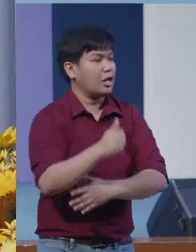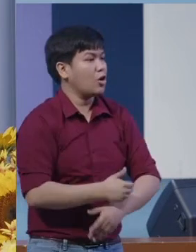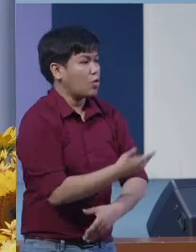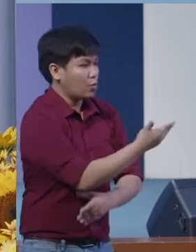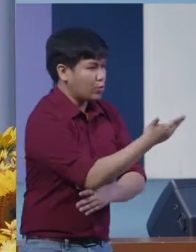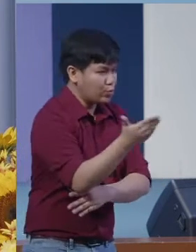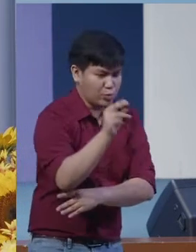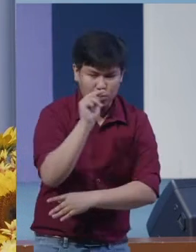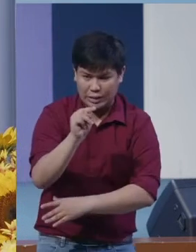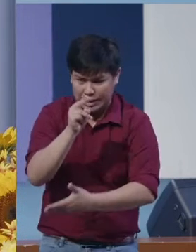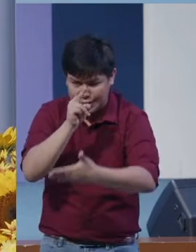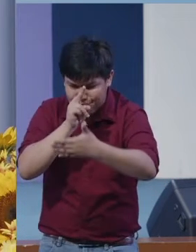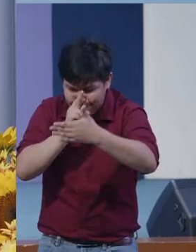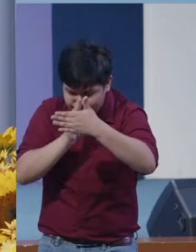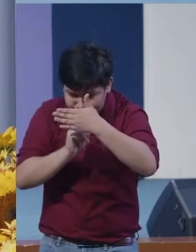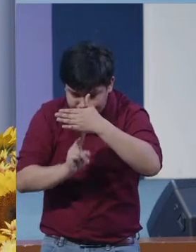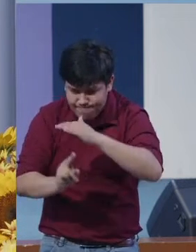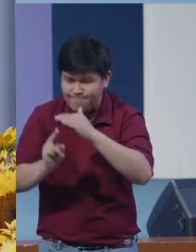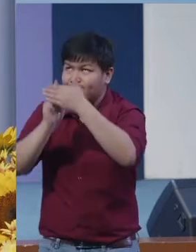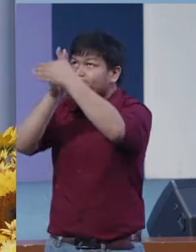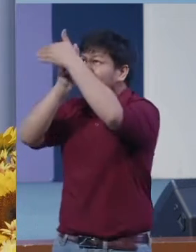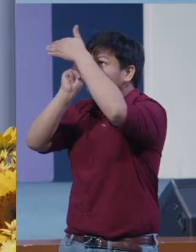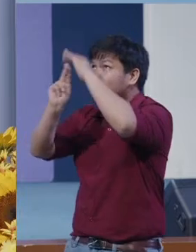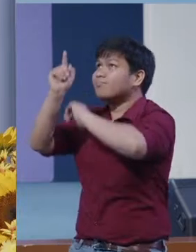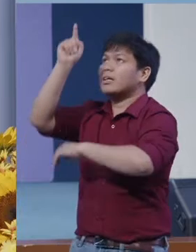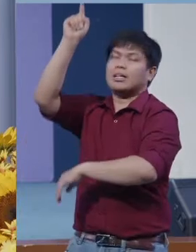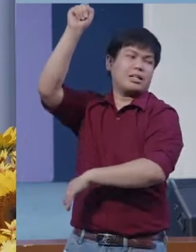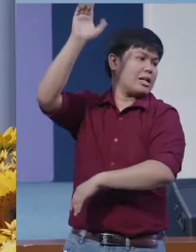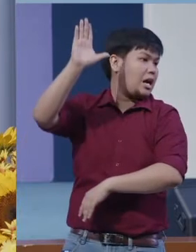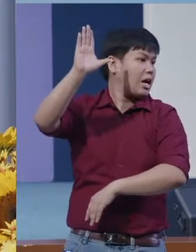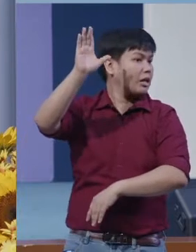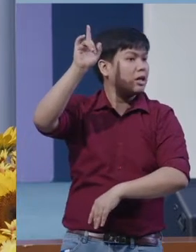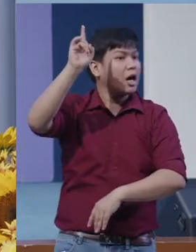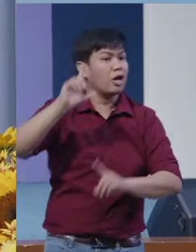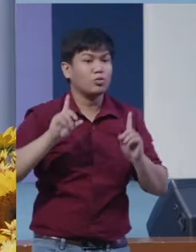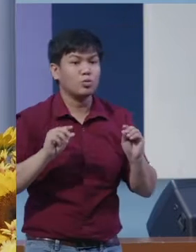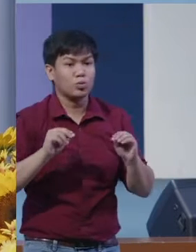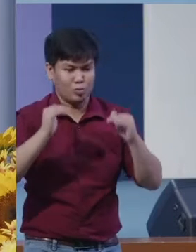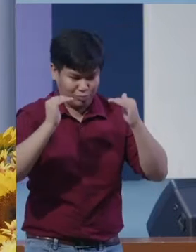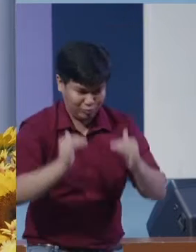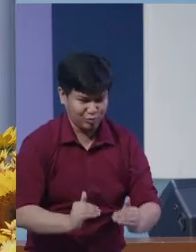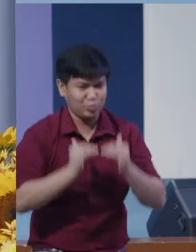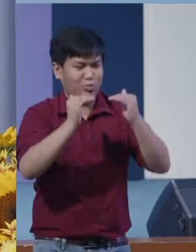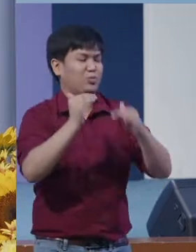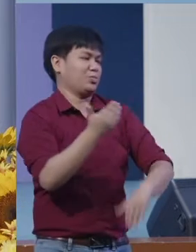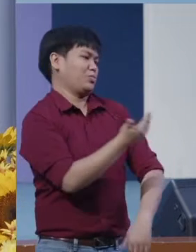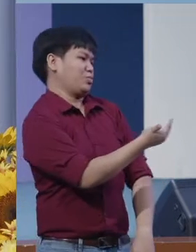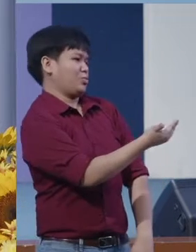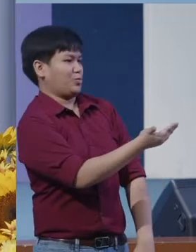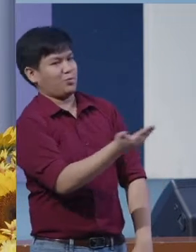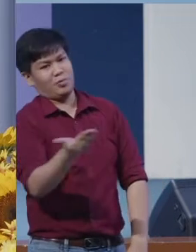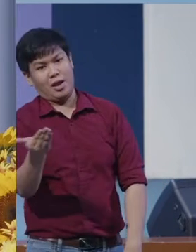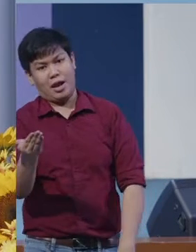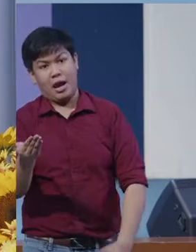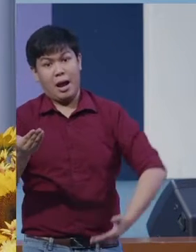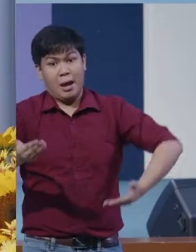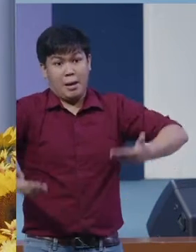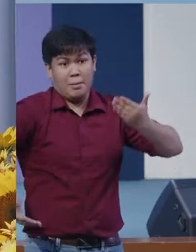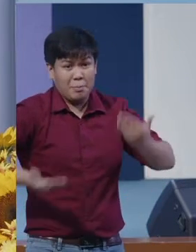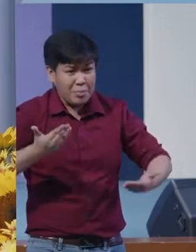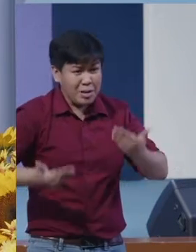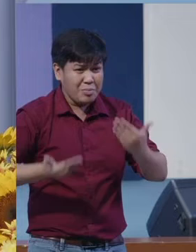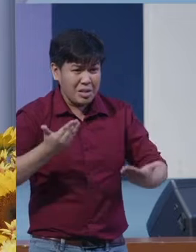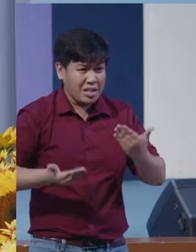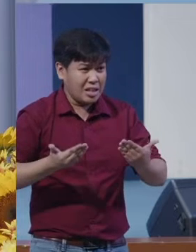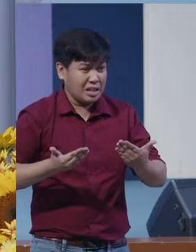humble yourselves before the Lord and He will exalt you. Maaring ito ay isang panawagan niya dun